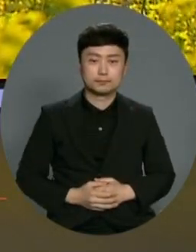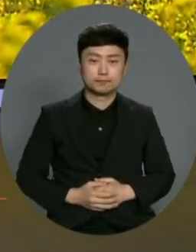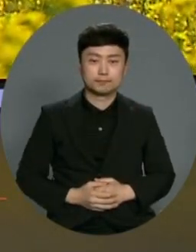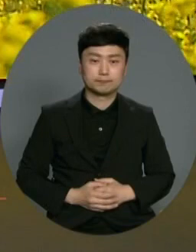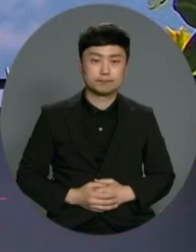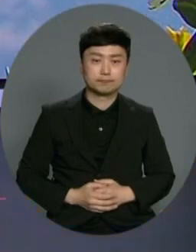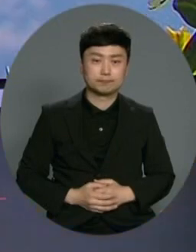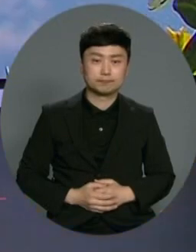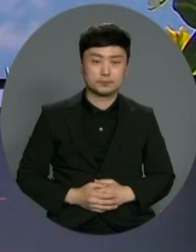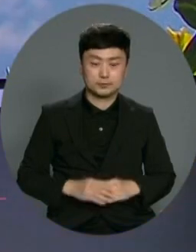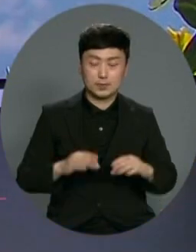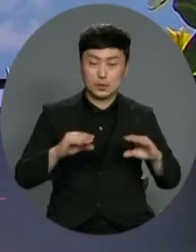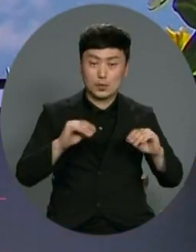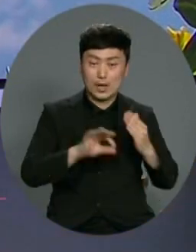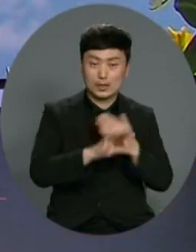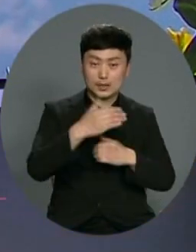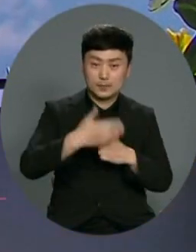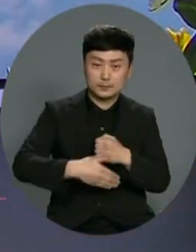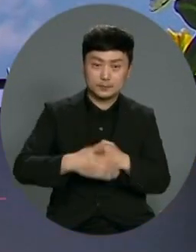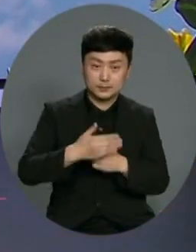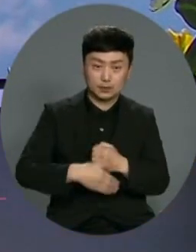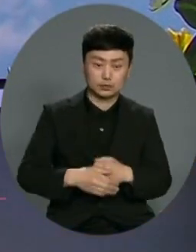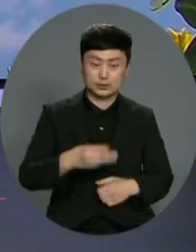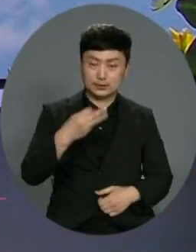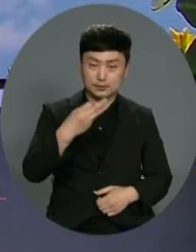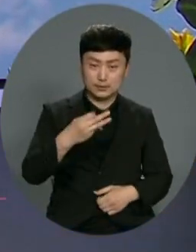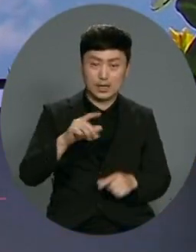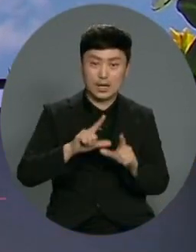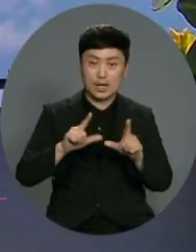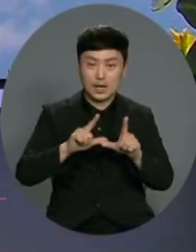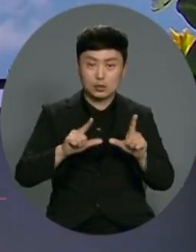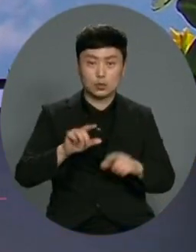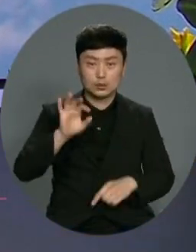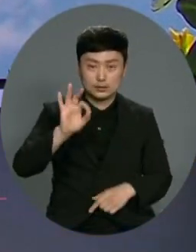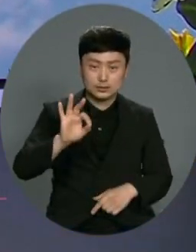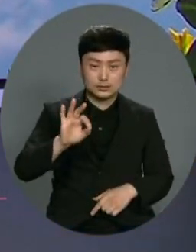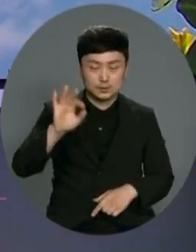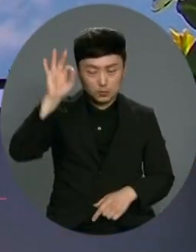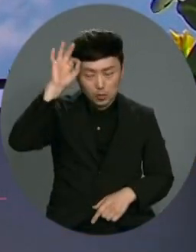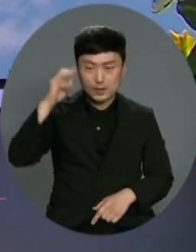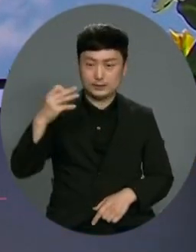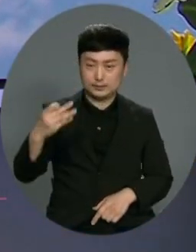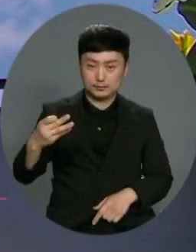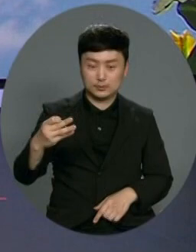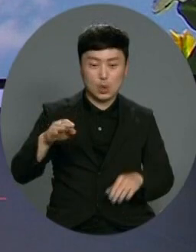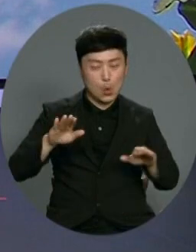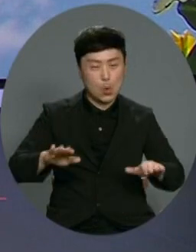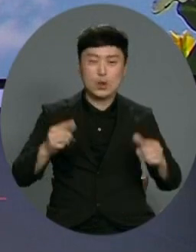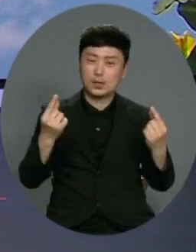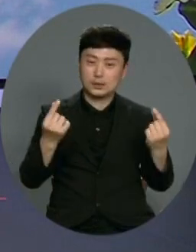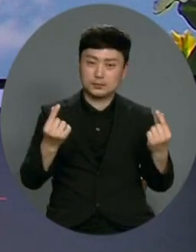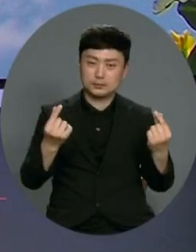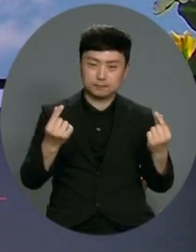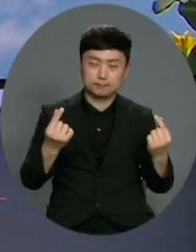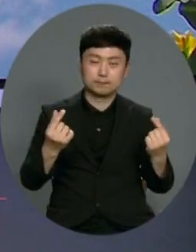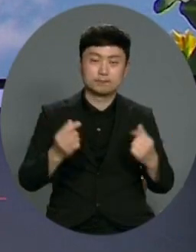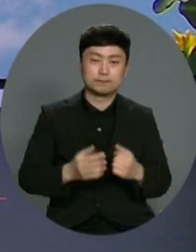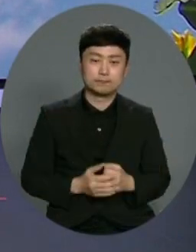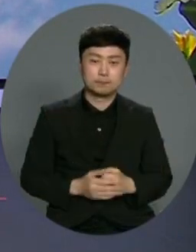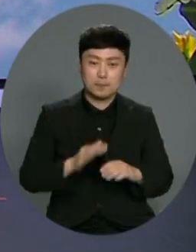살펴볼까요 토요일 아침 대구의 기온은 13도 안동 10도 포항은 13 오늘과 비슷하게